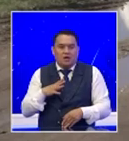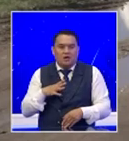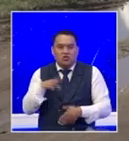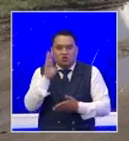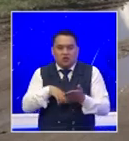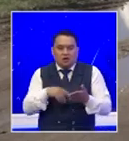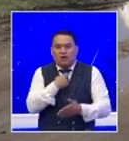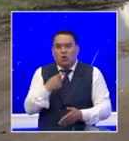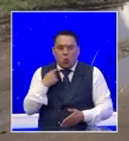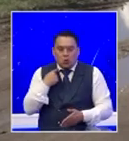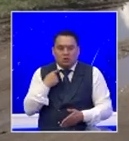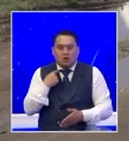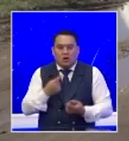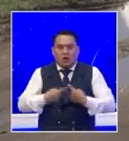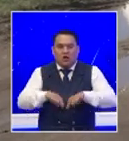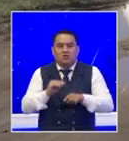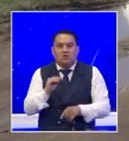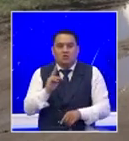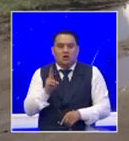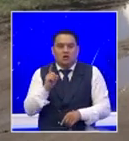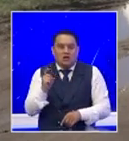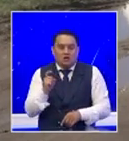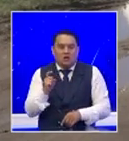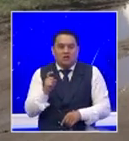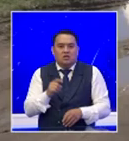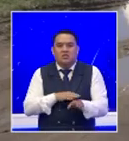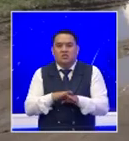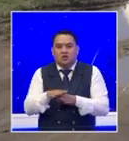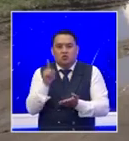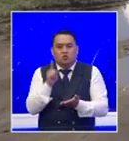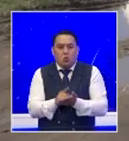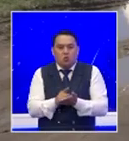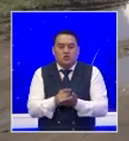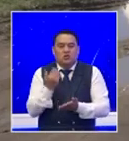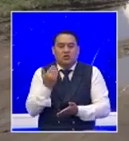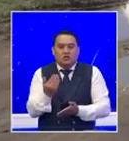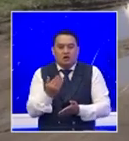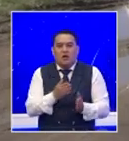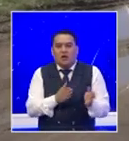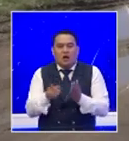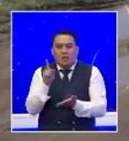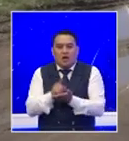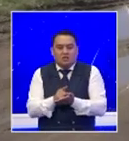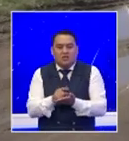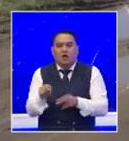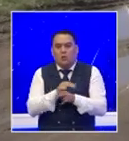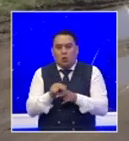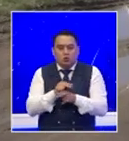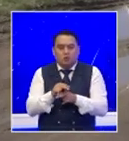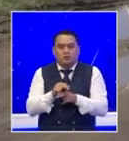городской Талдыкурганский отдел ЖКХ за неисполнение, должное исполнение, получается, своих функциональных обязанностей по ремонту